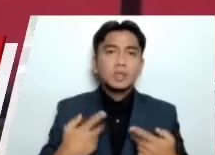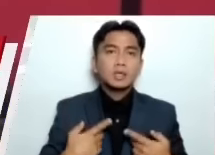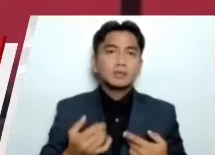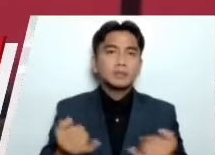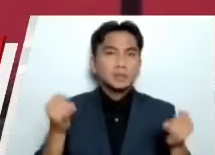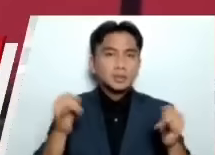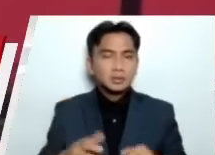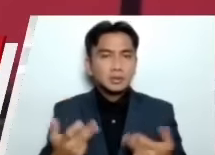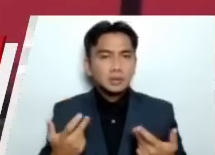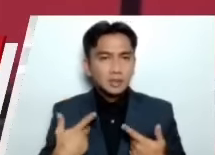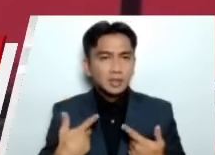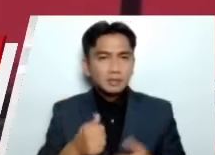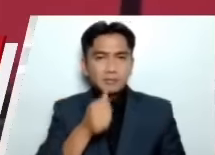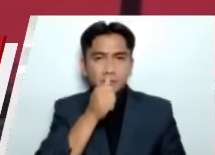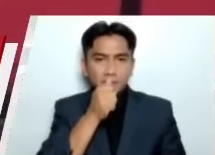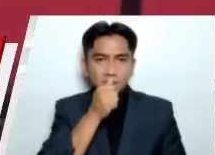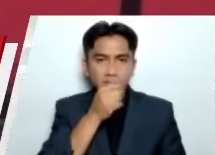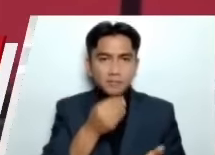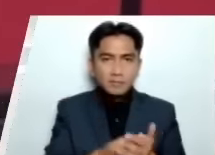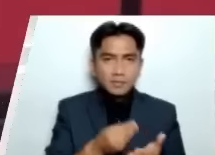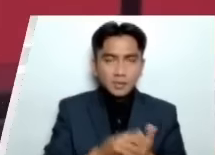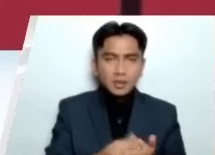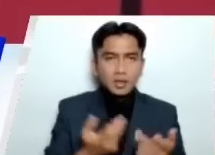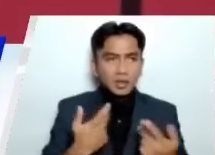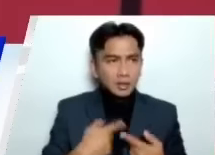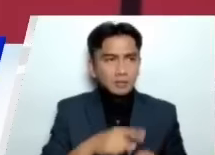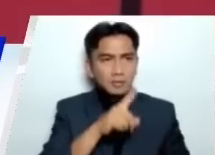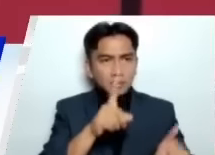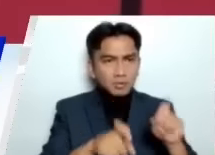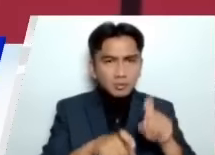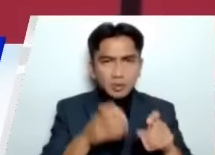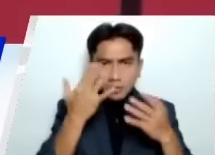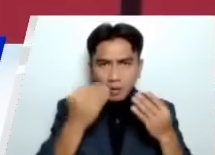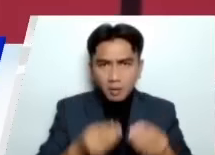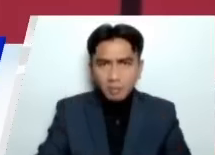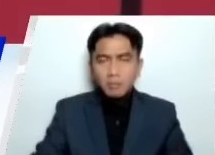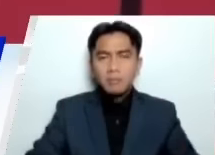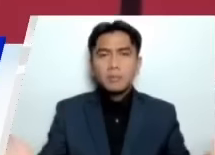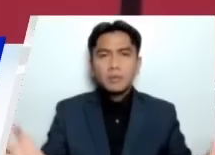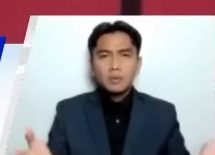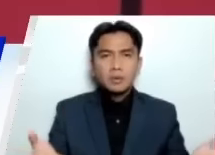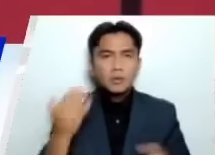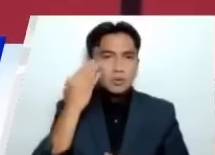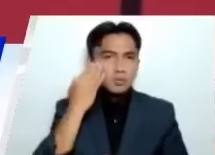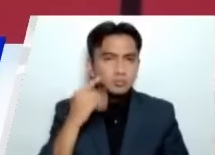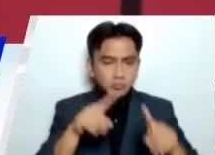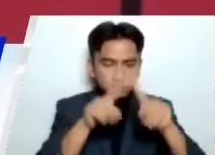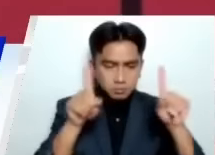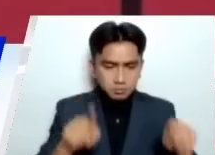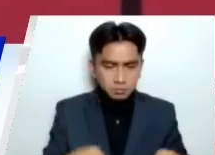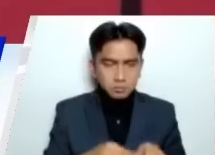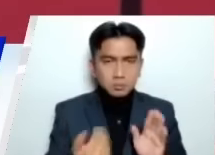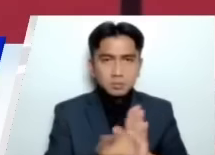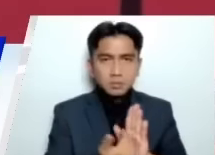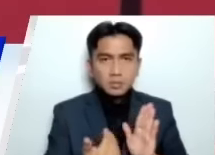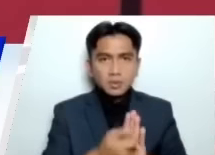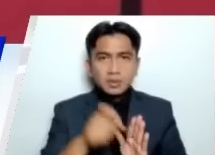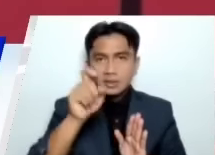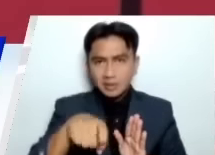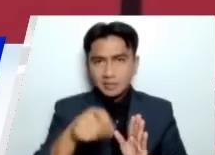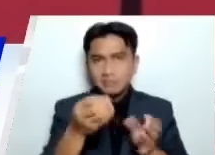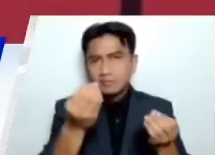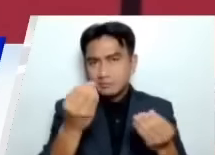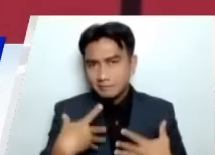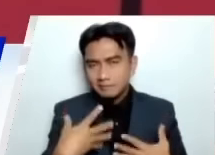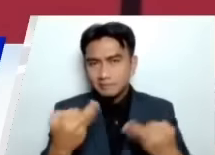intelligence funds, the questionable disbursements, and the lack of transparency demand answers. Kung